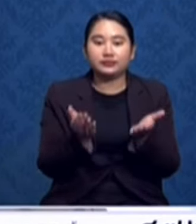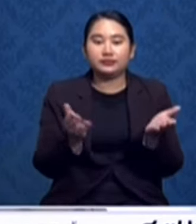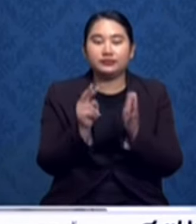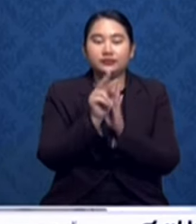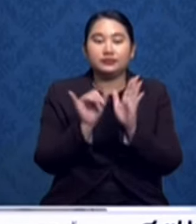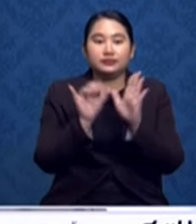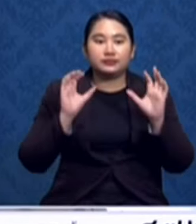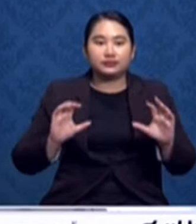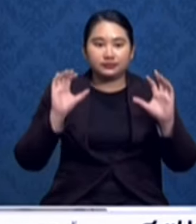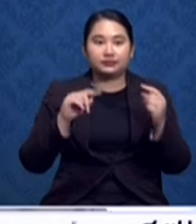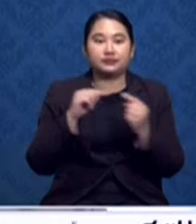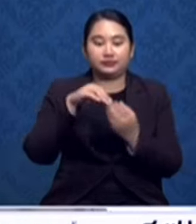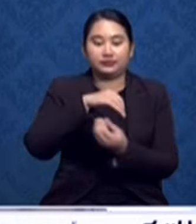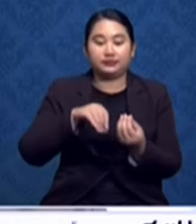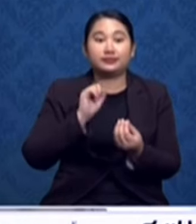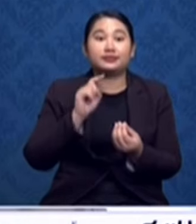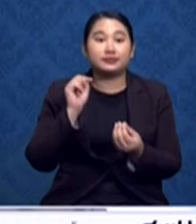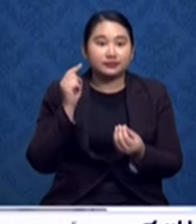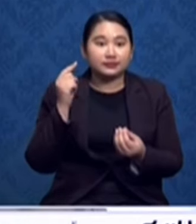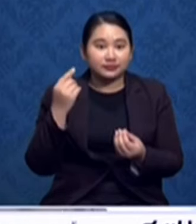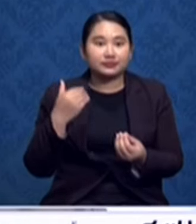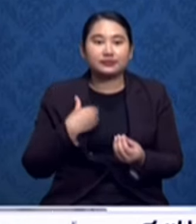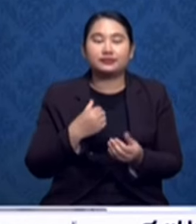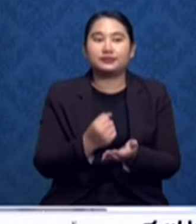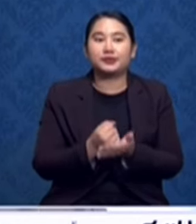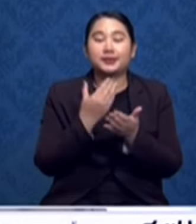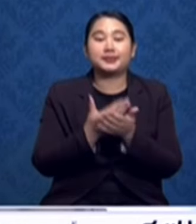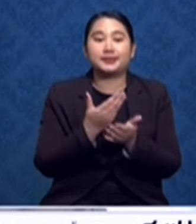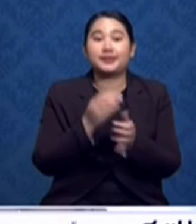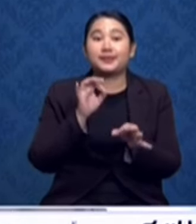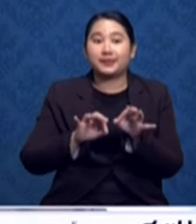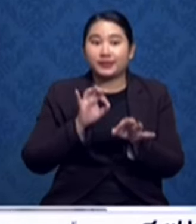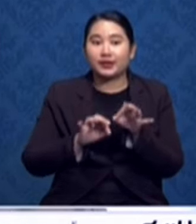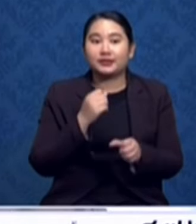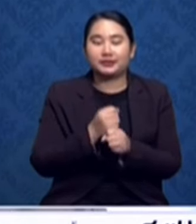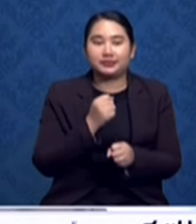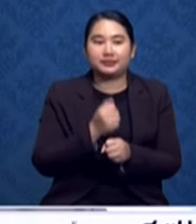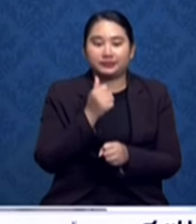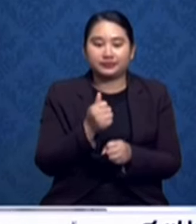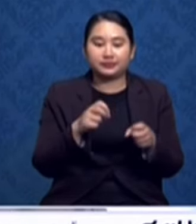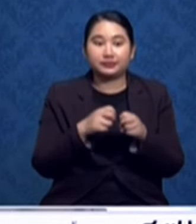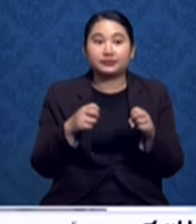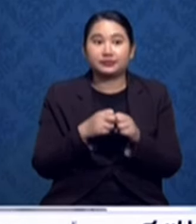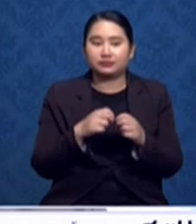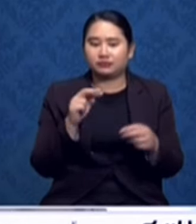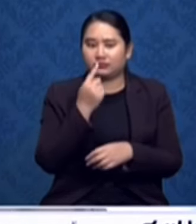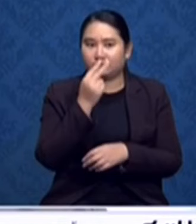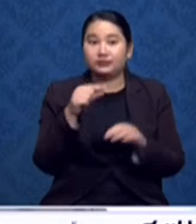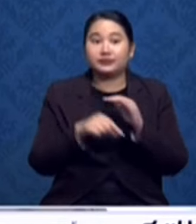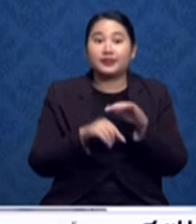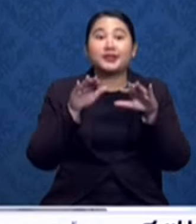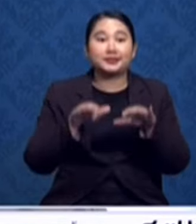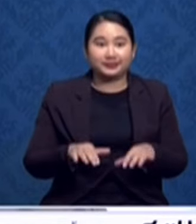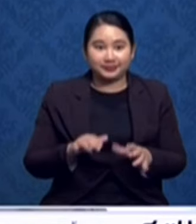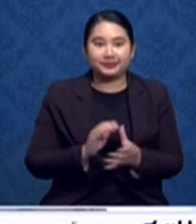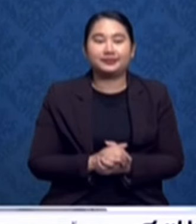บาลเรื่องเศรษฐกิจสร้างสรรค์หรือซอฟต์พาวเวอร์แล้วก็ช่วยประหยัดงบประมาณของรัฐแล้วก็ลดช่องว่างของการทุจริตที่จะเกิดขึ้นในอน